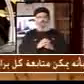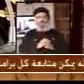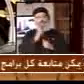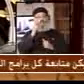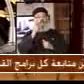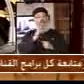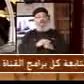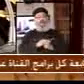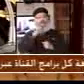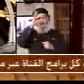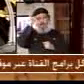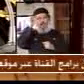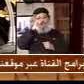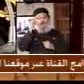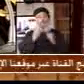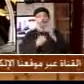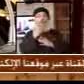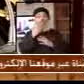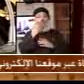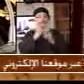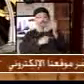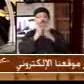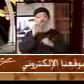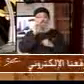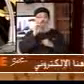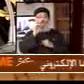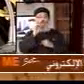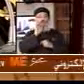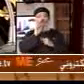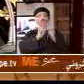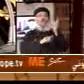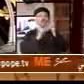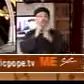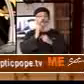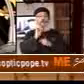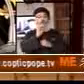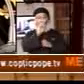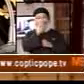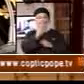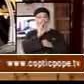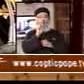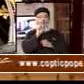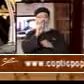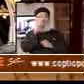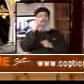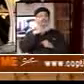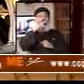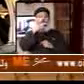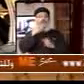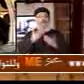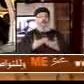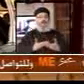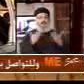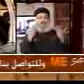لكن هذا المثل أو هذه المعجزة يريد ربنا يسوع المسيح من خلال هذا السؤال أن تكون إنسانا